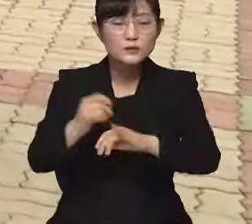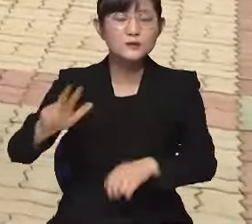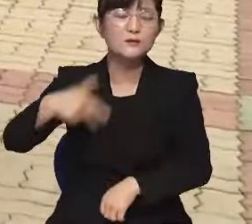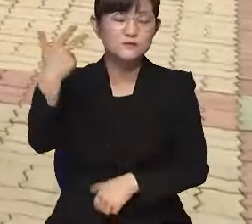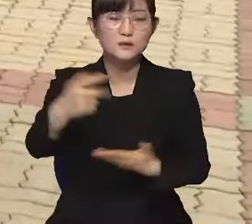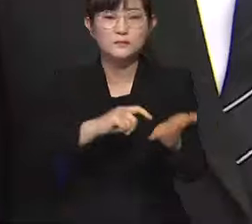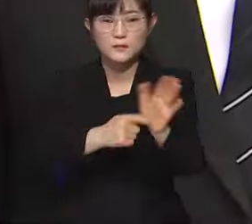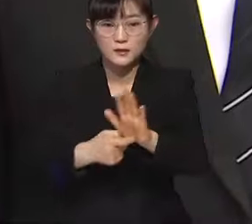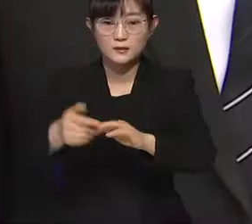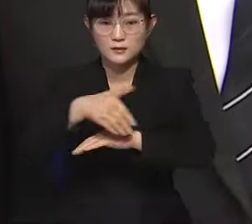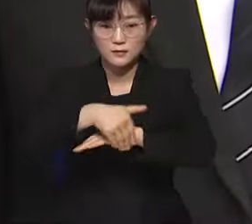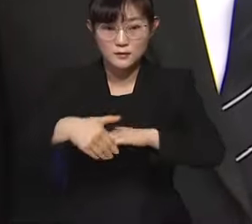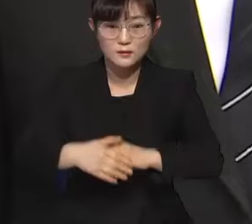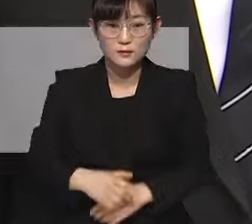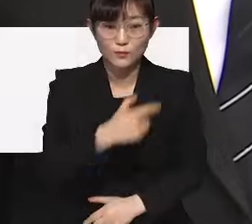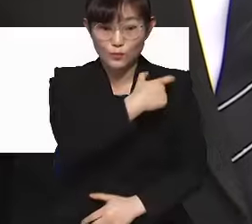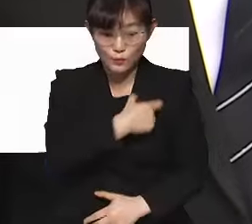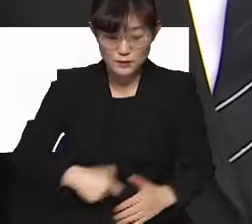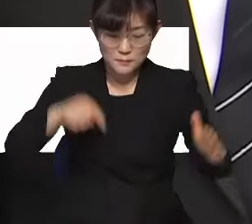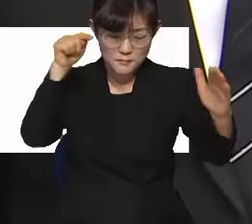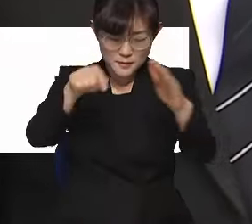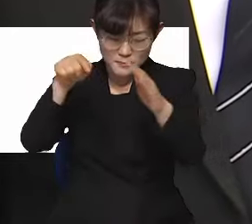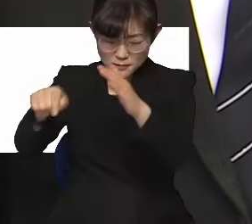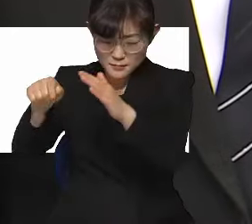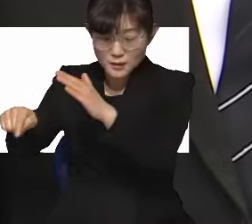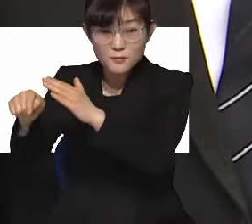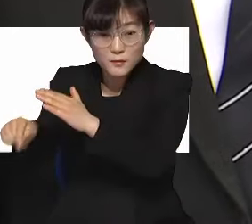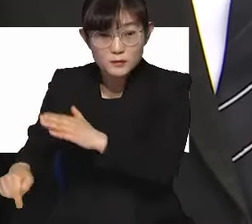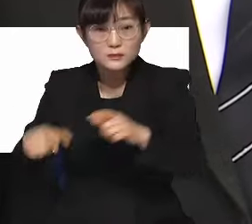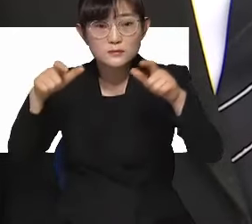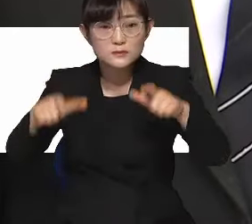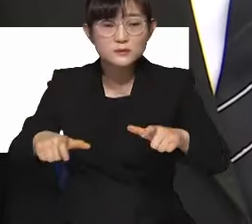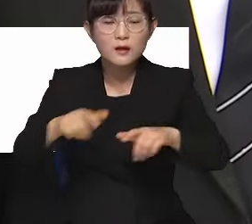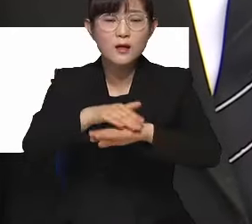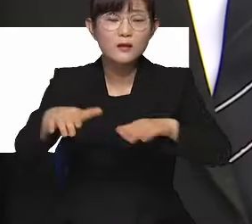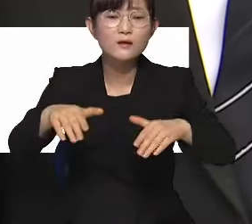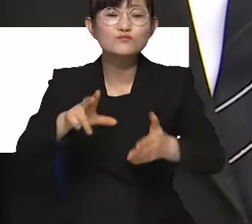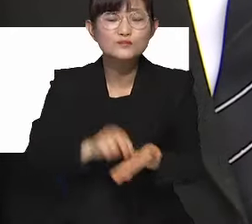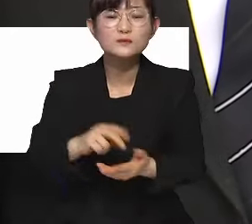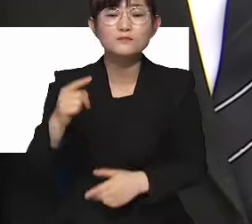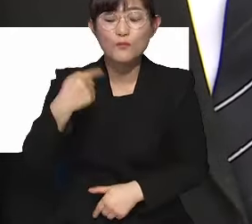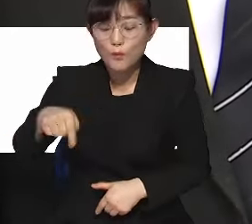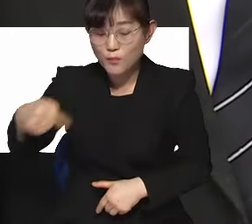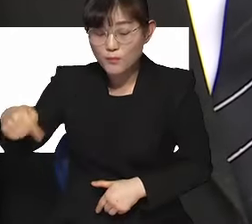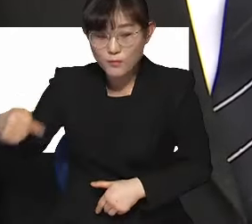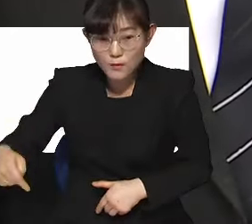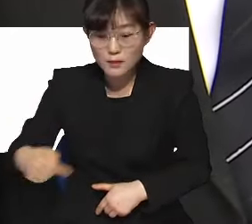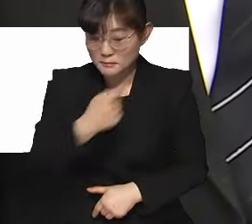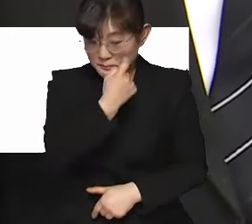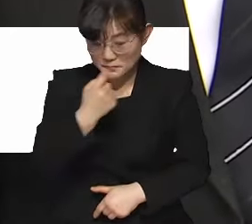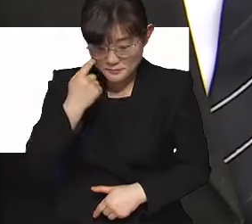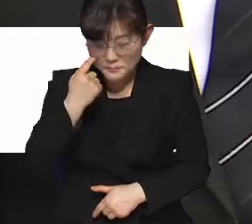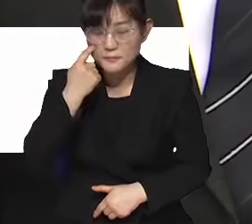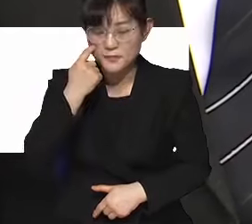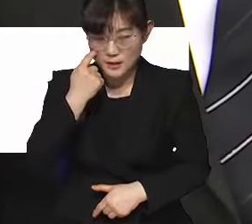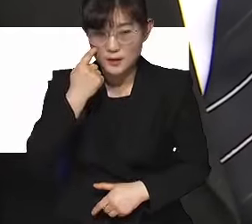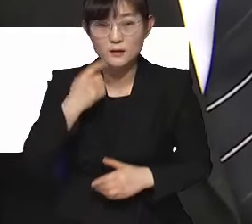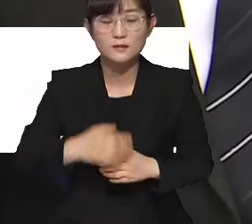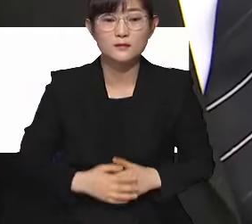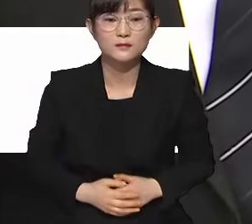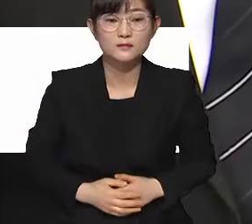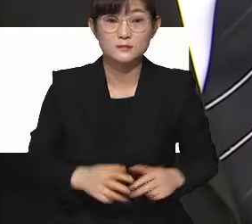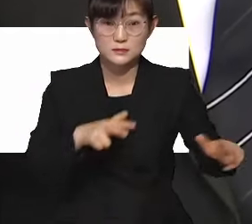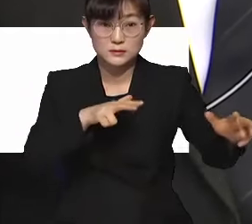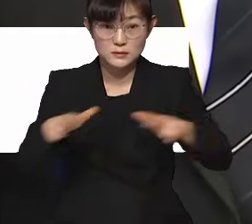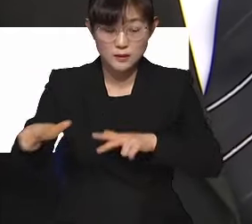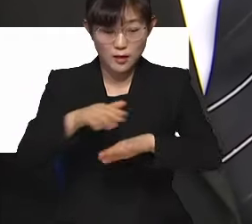예정입니다. 공사무소까지 일일이 방문해서 그 지역의 현안이 뭔지를 전부 체크하고 당장